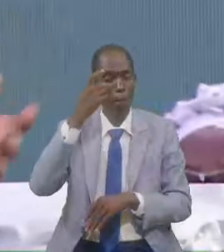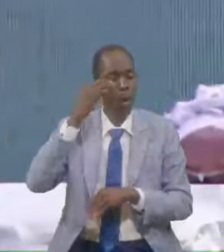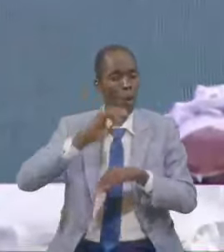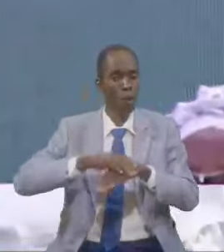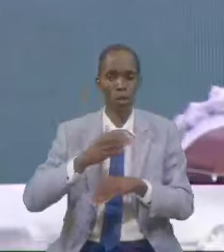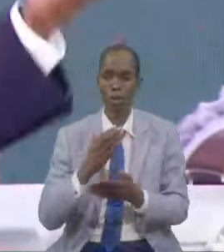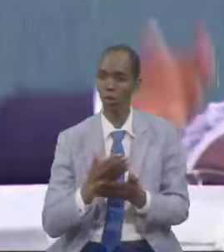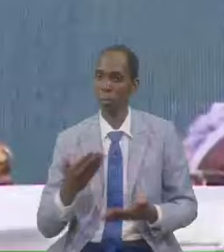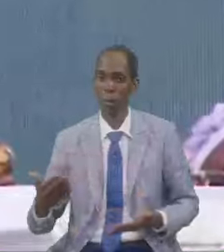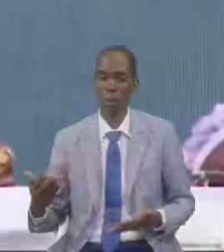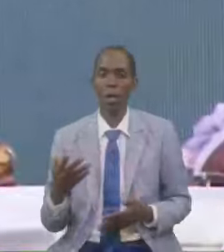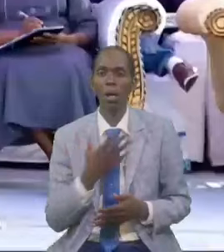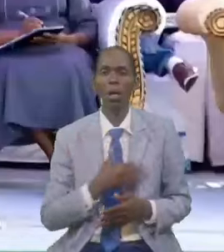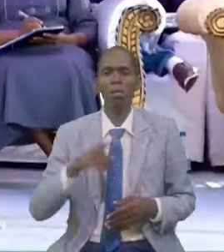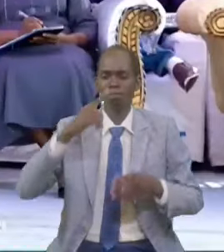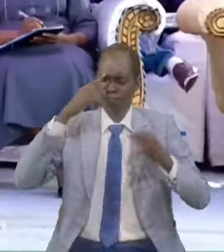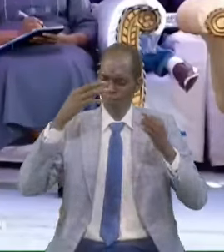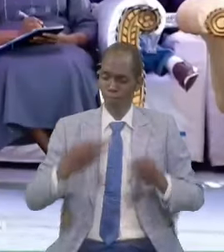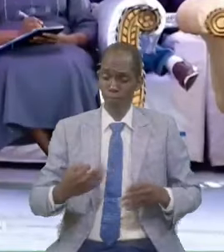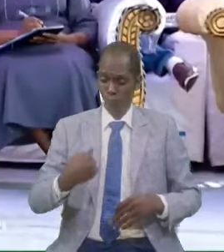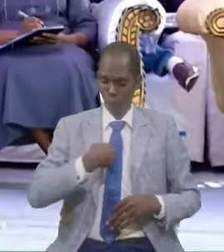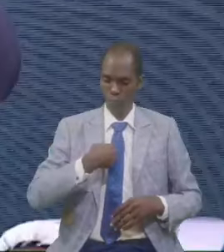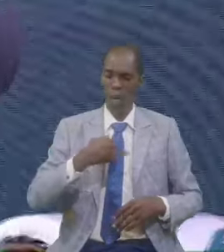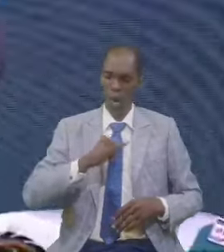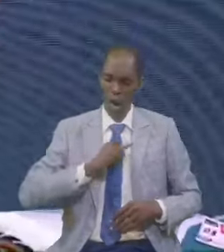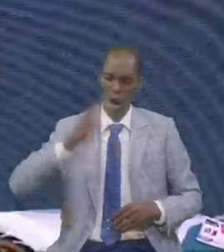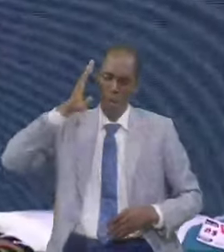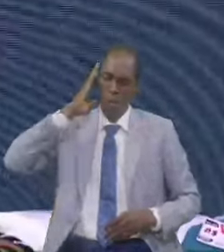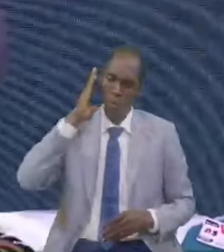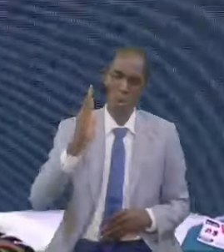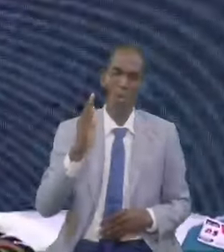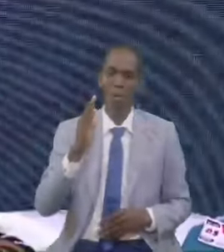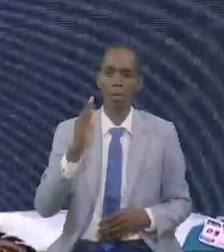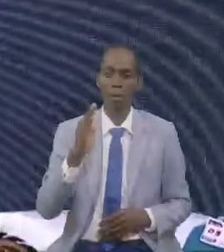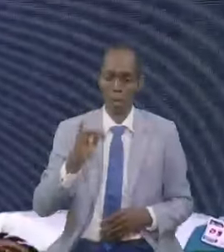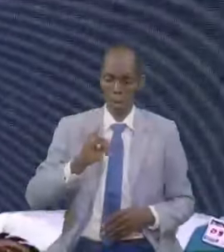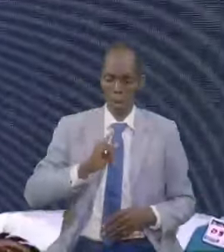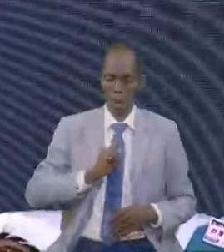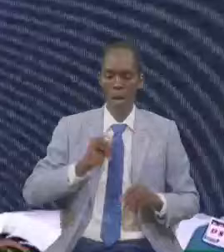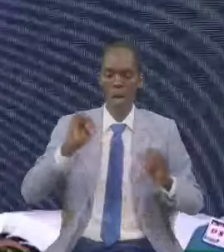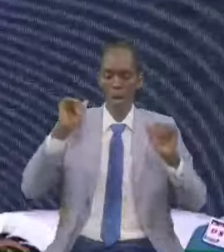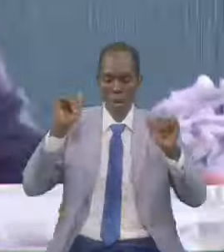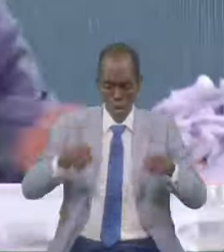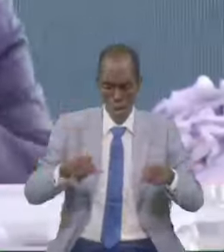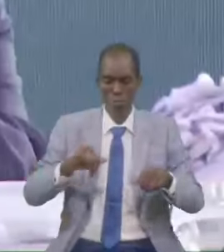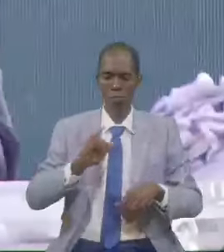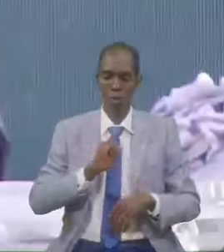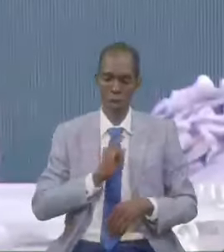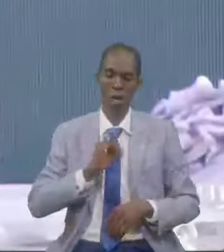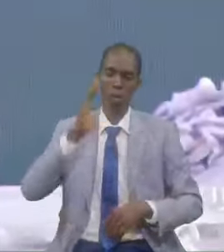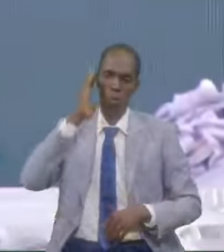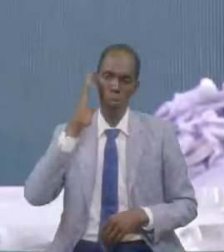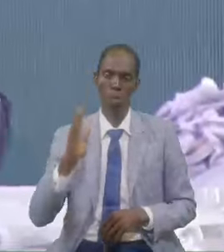you say, I will. నేను దాన్ని చేయగలను అనుకుంటే, I can, I will. నేను చేయగలను, అది